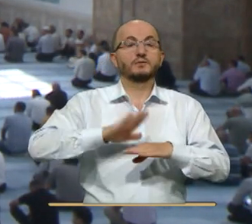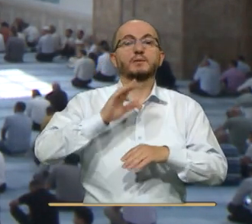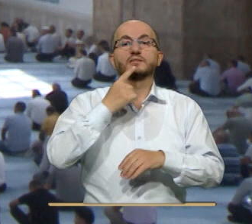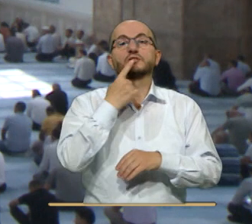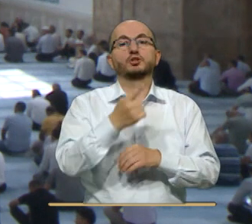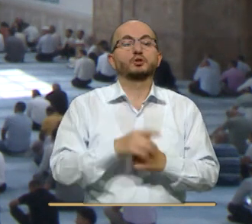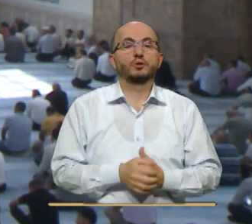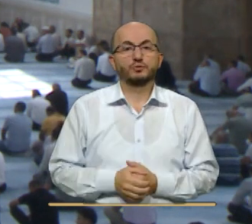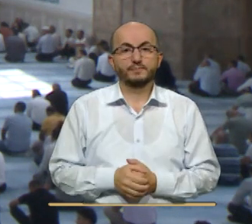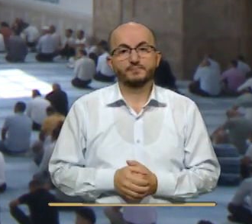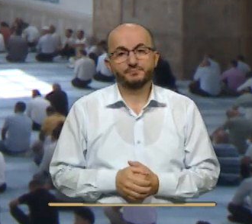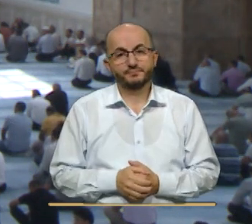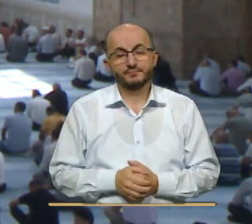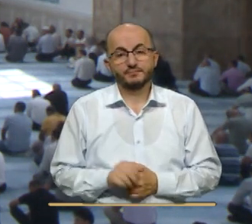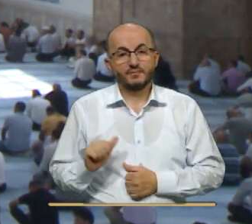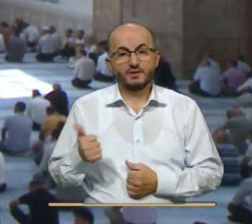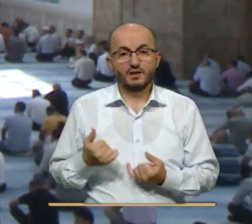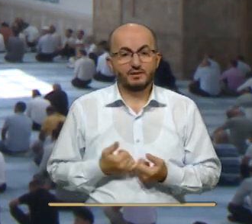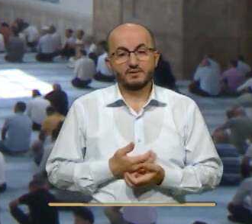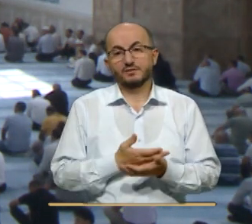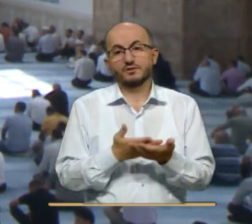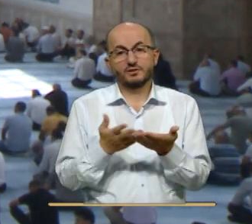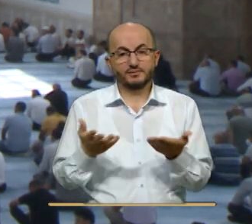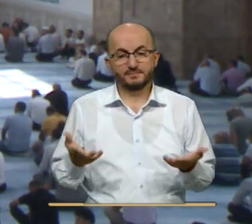diyor. Değerli kardeşlerim,